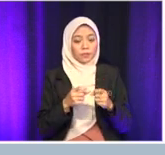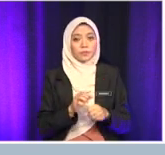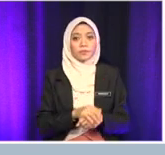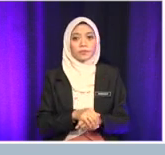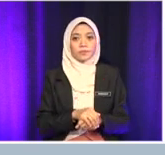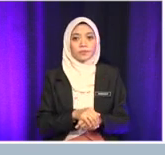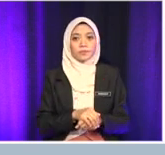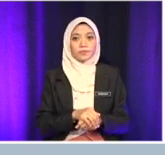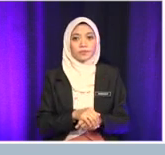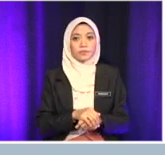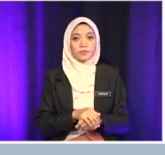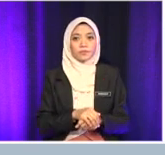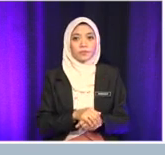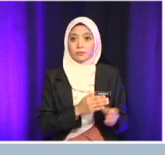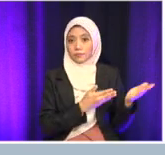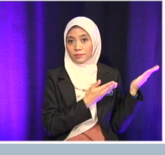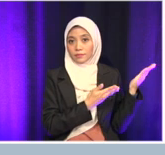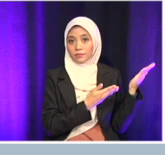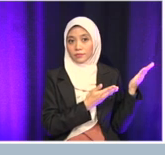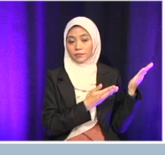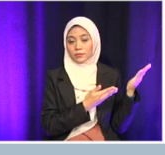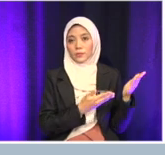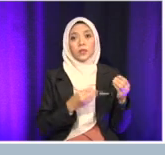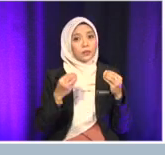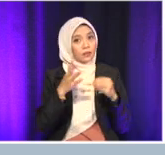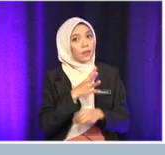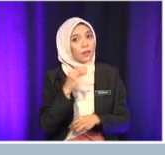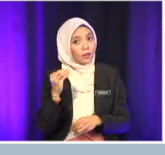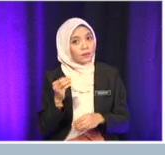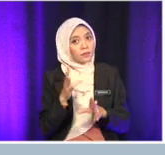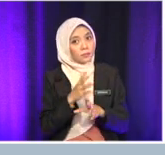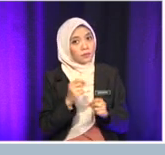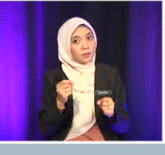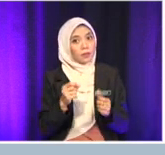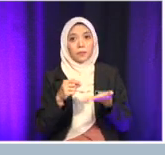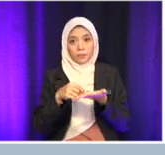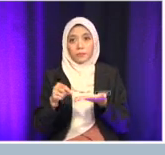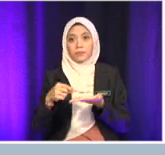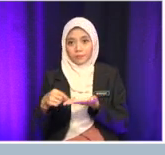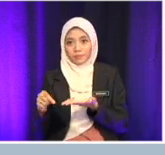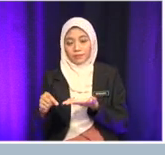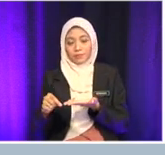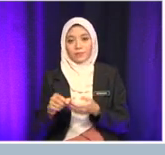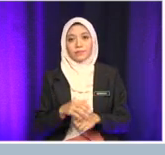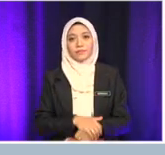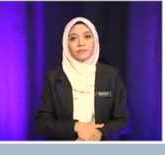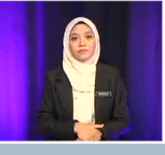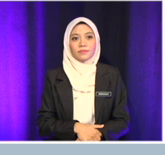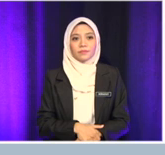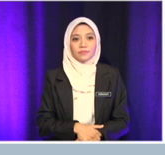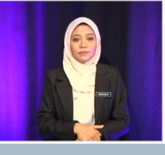sama dengan 120 dan dapatlah nilai sama dengan 70 dan X 105